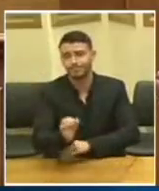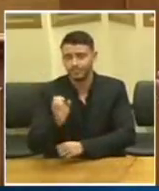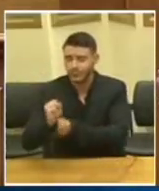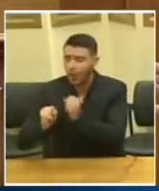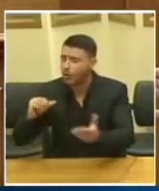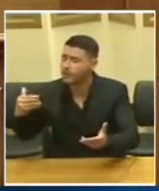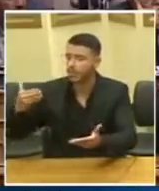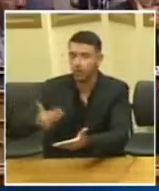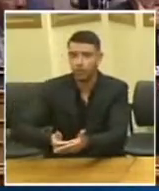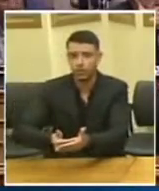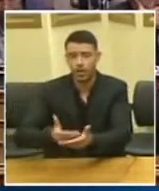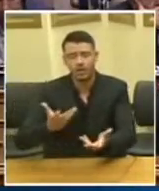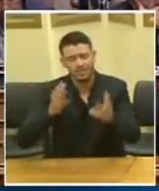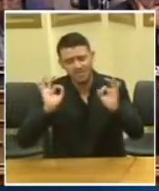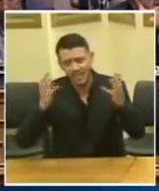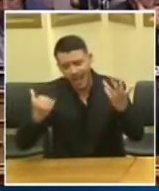αυτό.